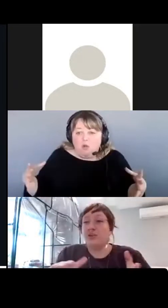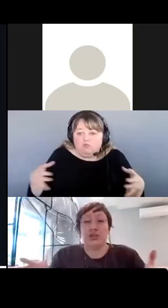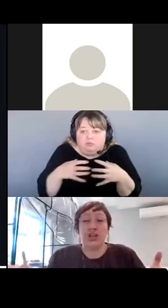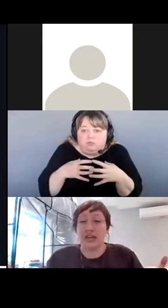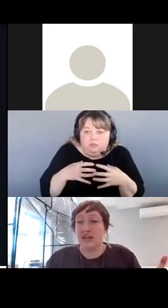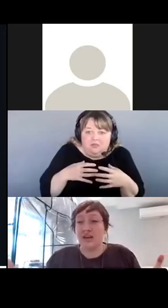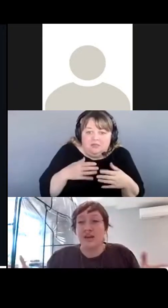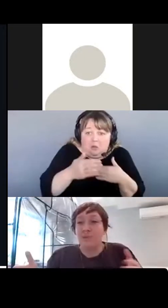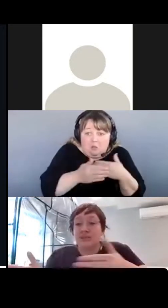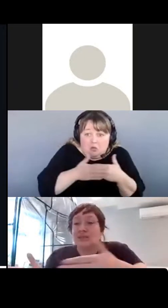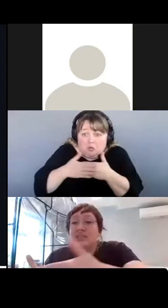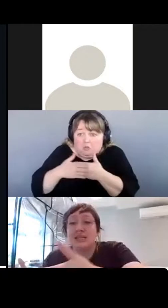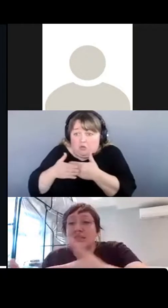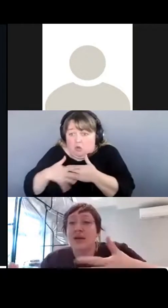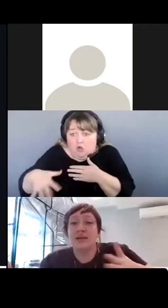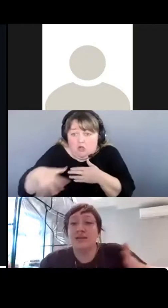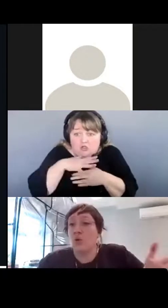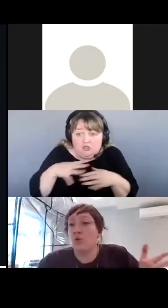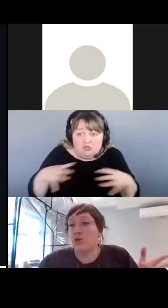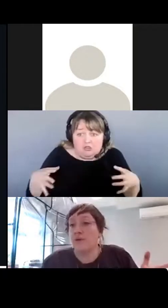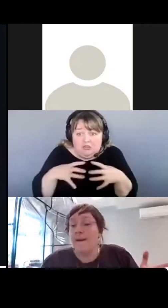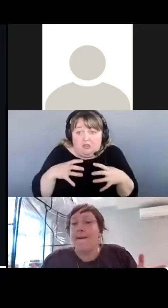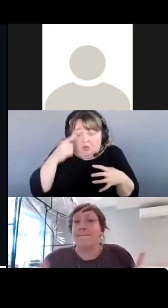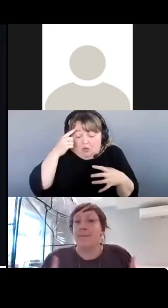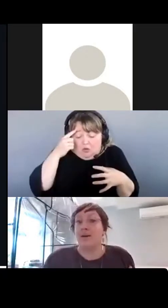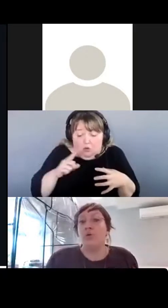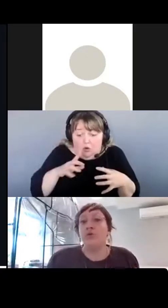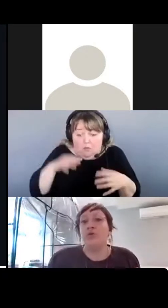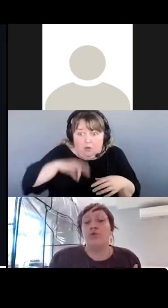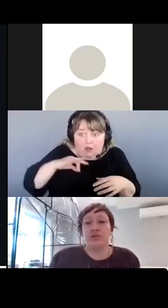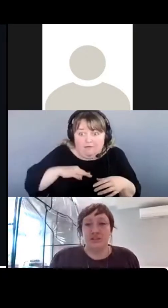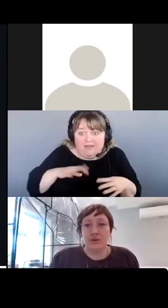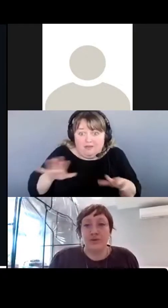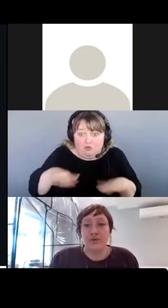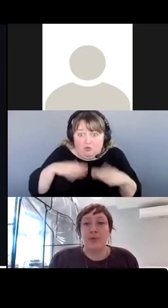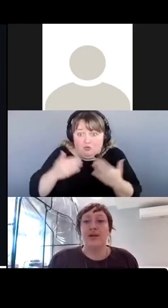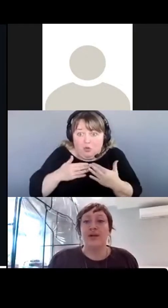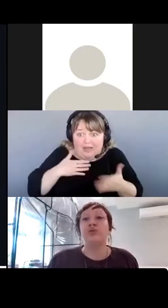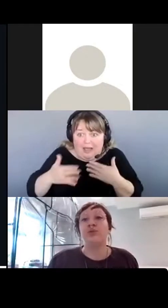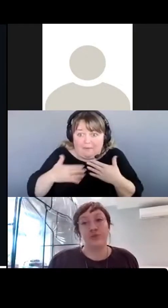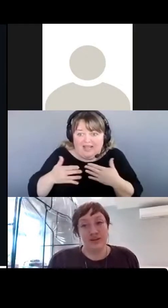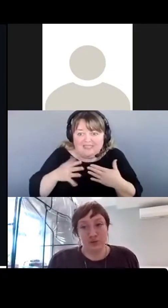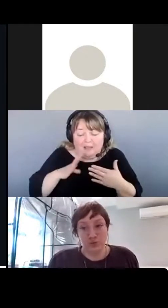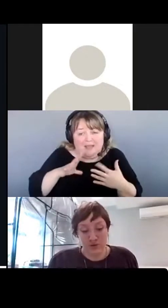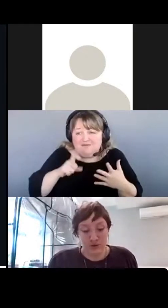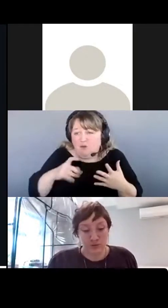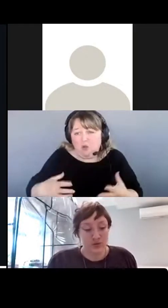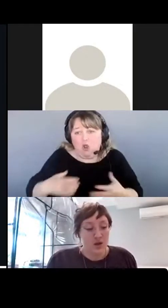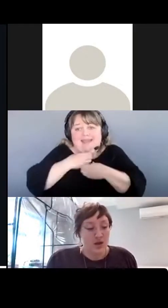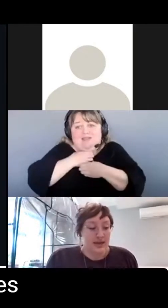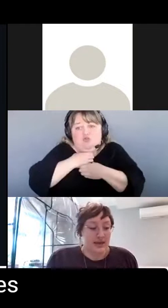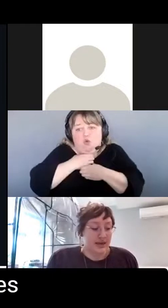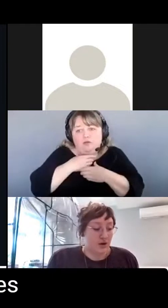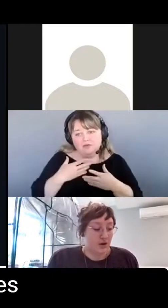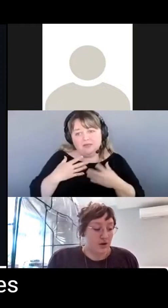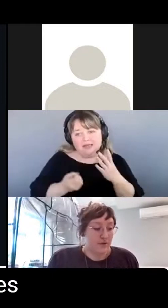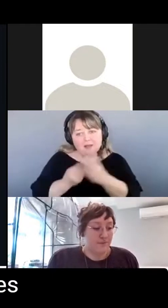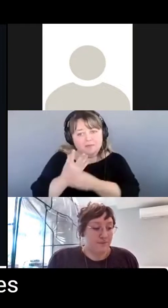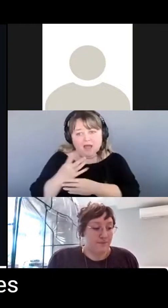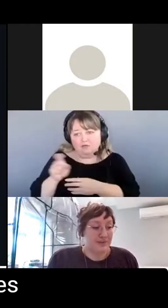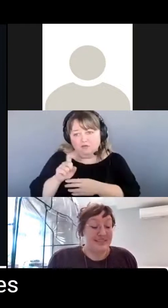profiter de chaque petit centimètre qu'on a. Par contre, on veut s'assurer de ne pas étouffer nos plantes.